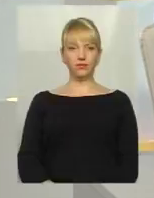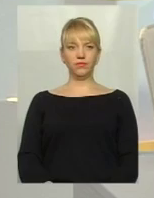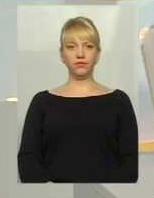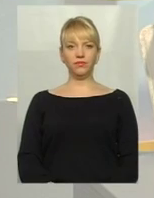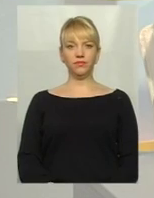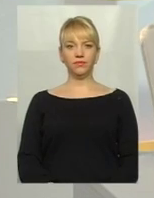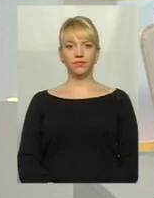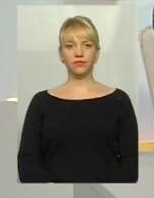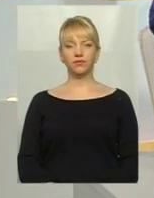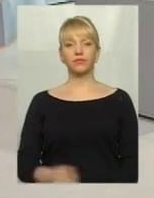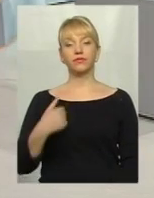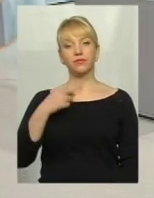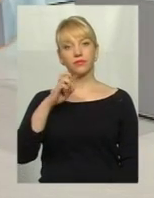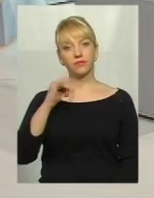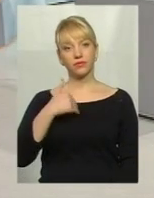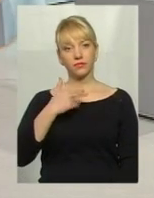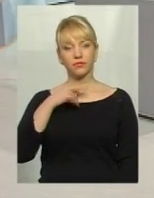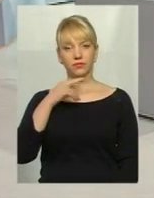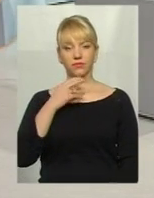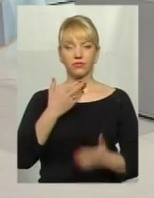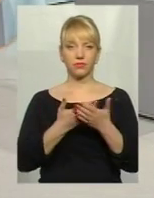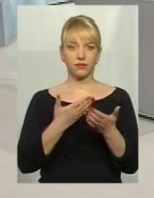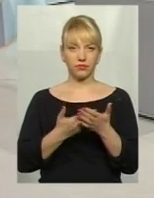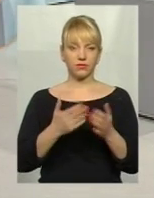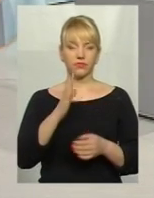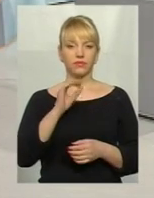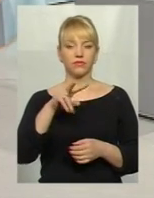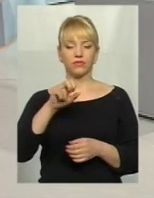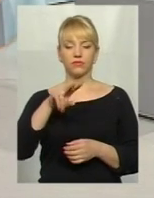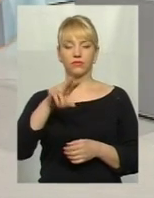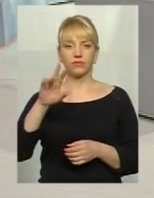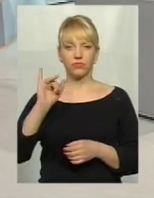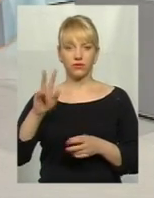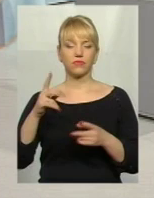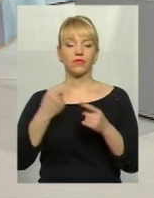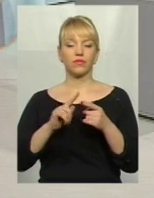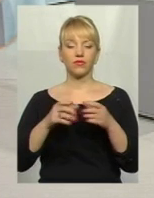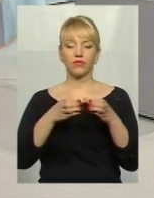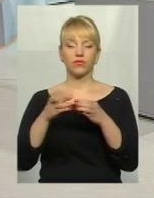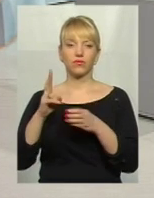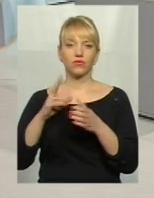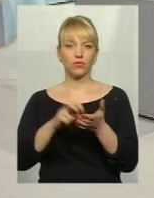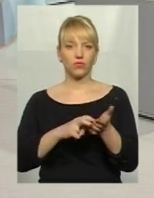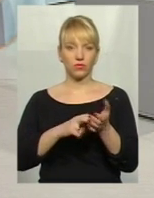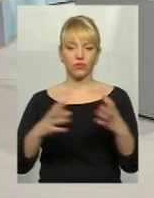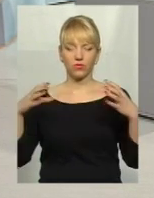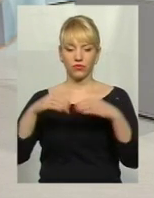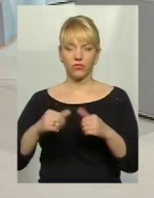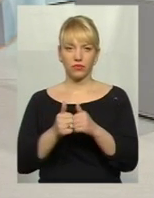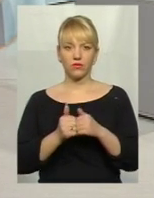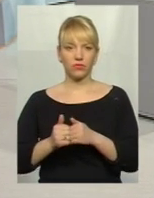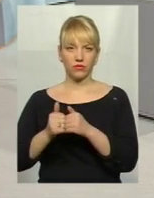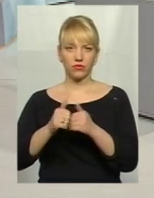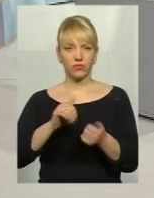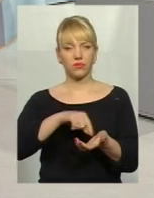До речі, я хотів би зауважити, от на прикладі Волочиська, тим громадам, які ще бояться об'єднуватися, особливо навколо міст чи районних